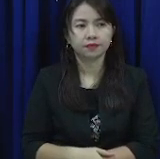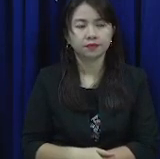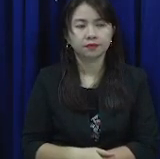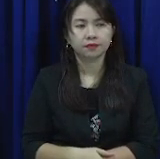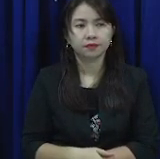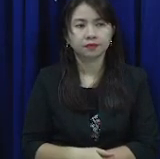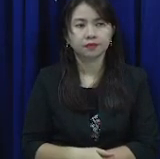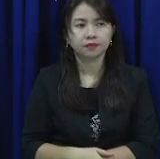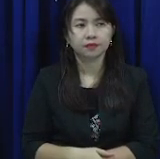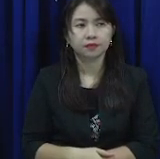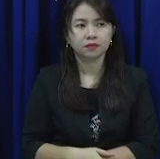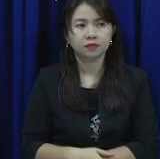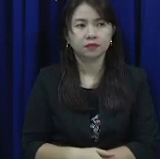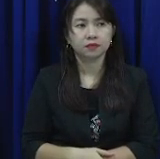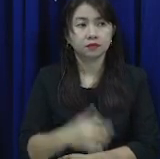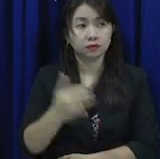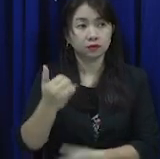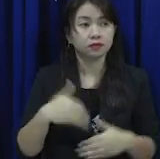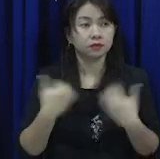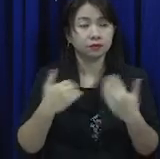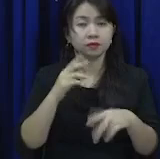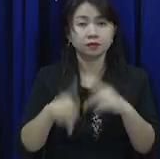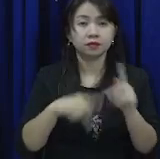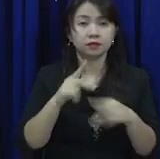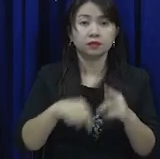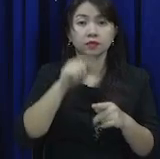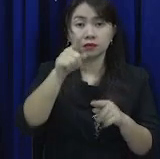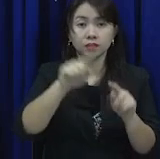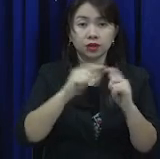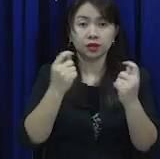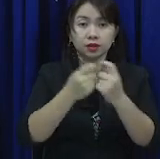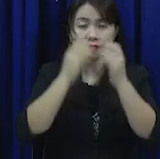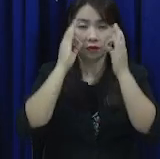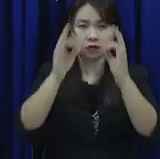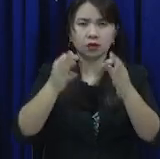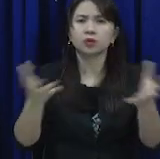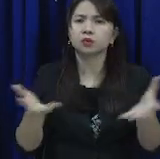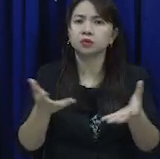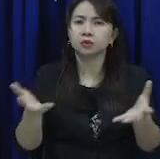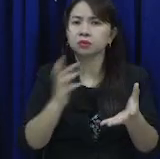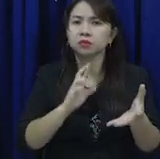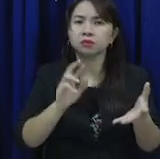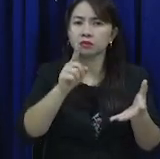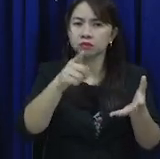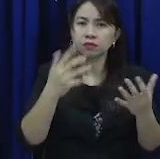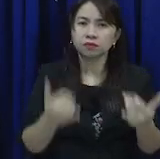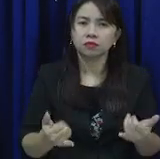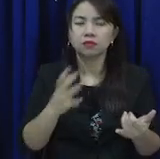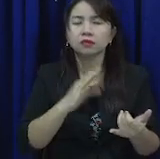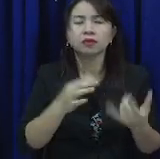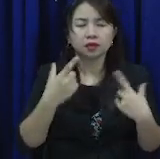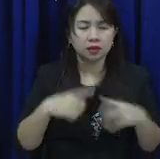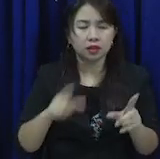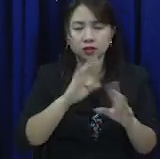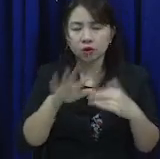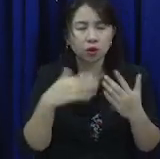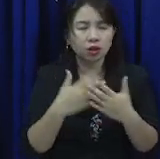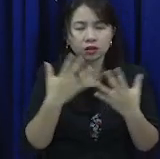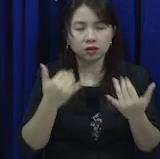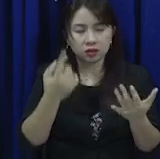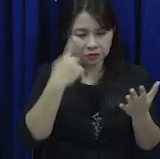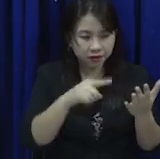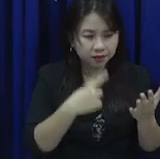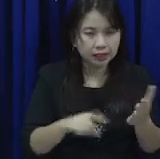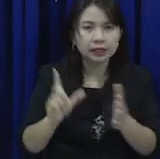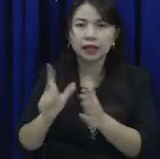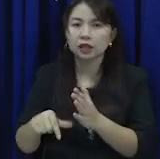Di ba young people team Focus Nasan kayo Tingan natin mamaya kung sino Nandidito sa staying Alive program na